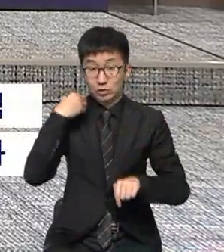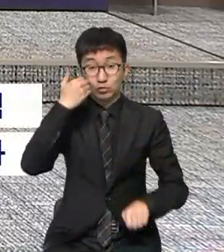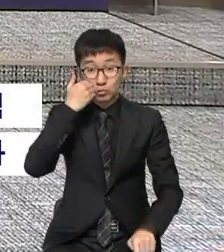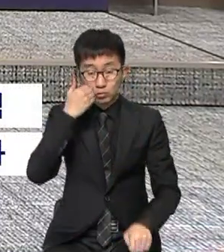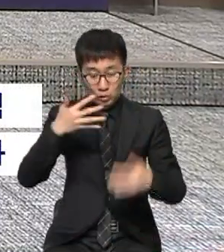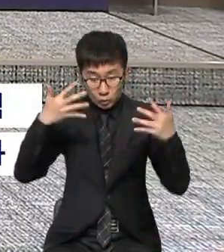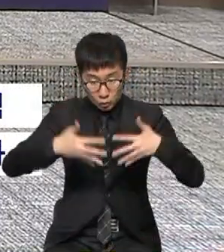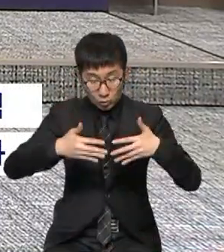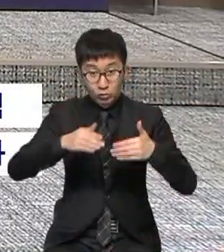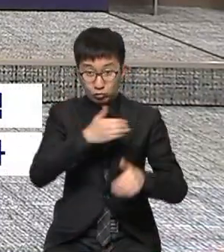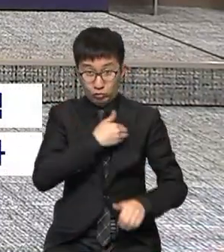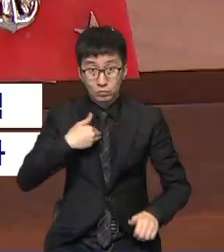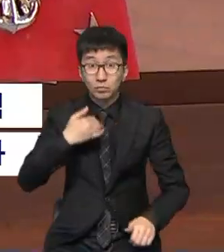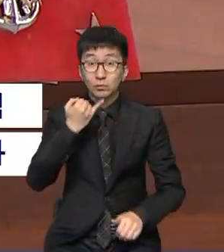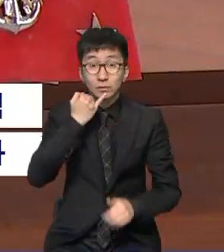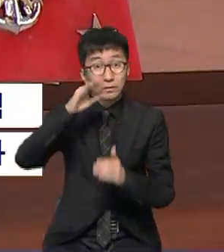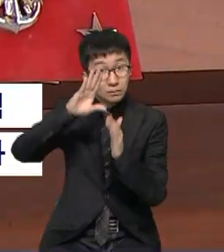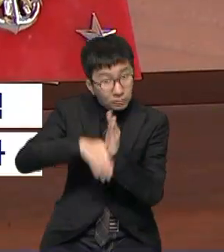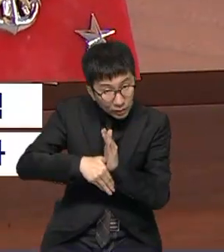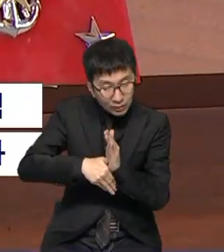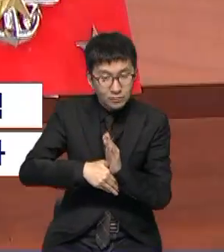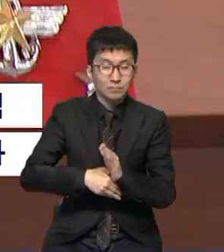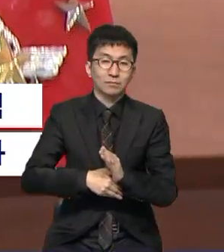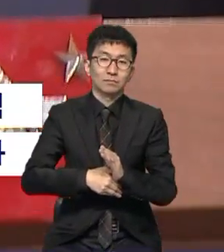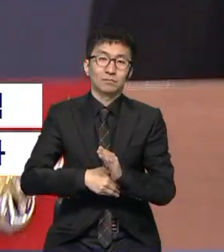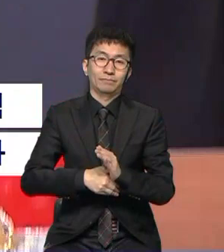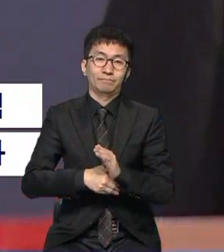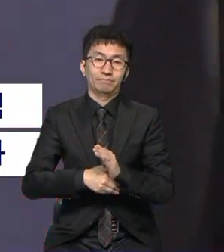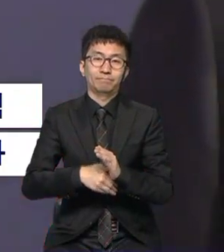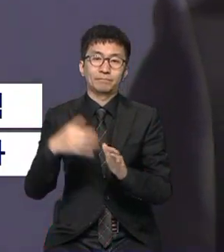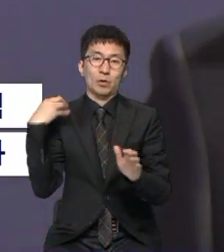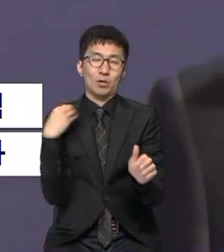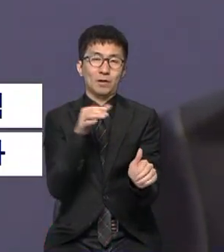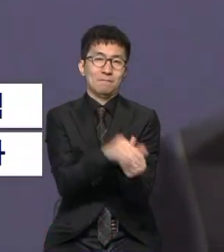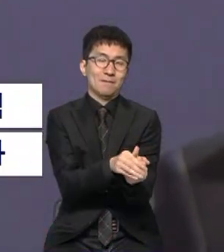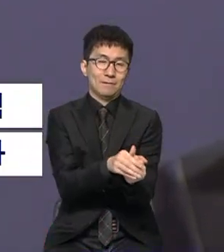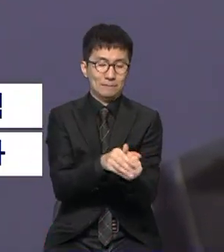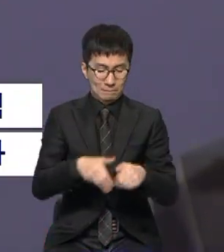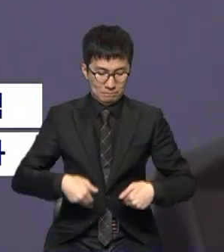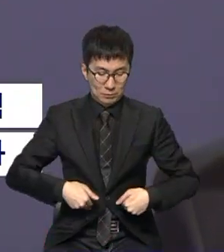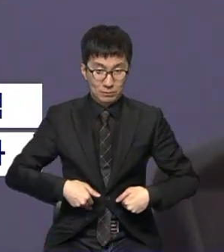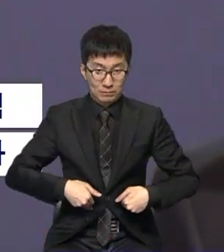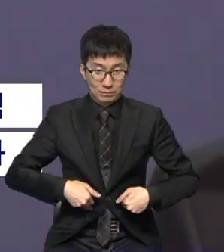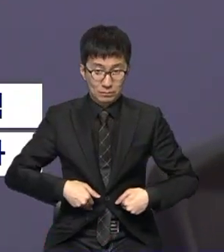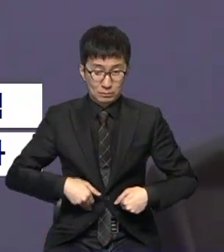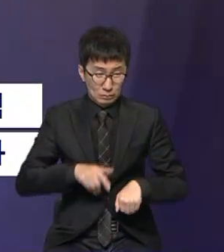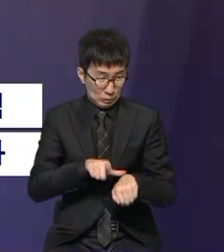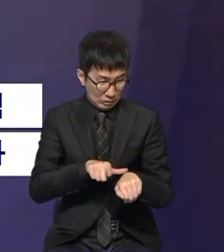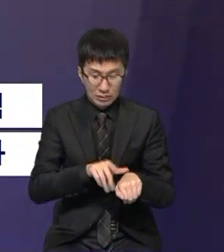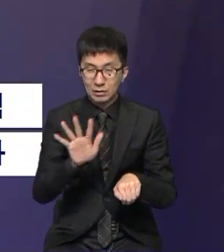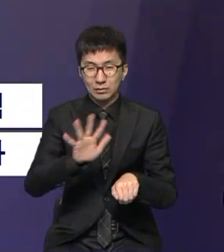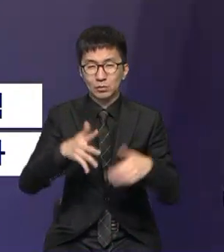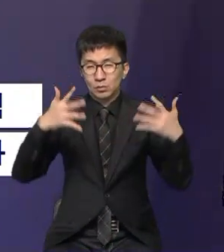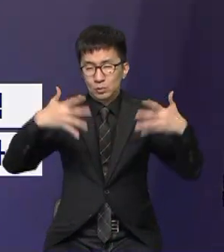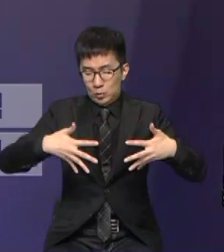충족된 상태에서 체계적이고 안정적으로 전환돼야 한다고 합의해 속도보다는